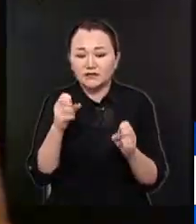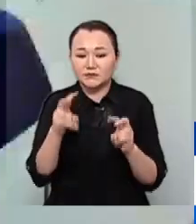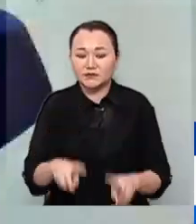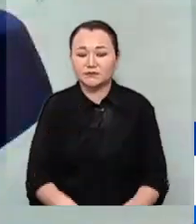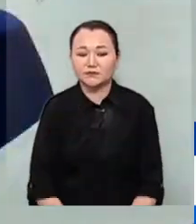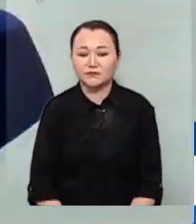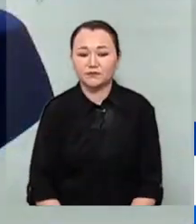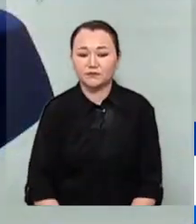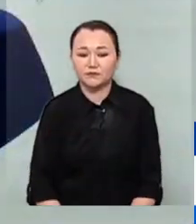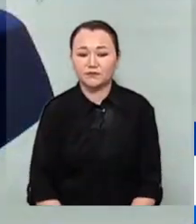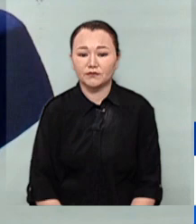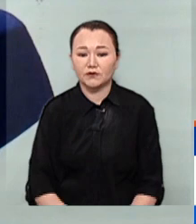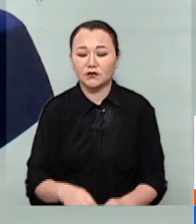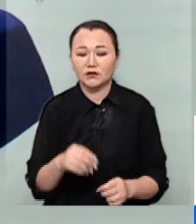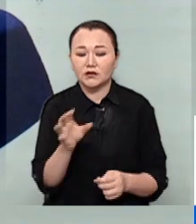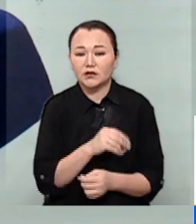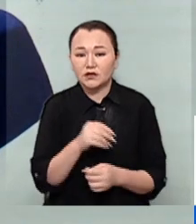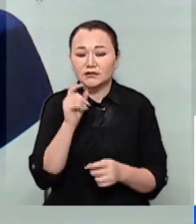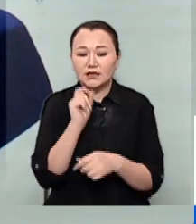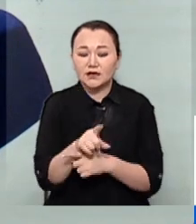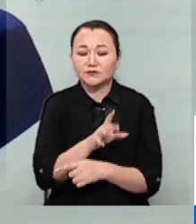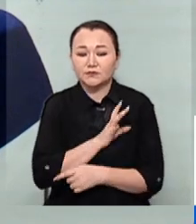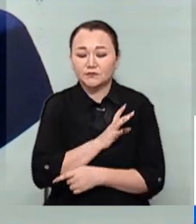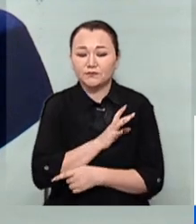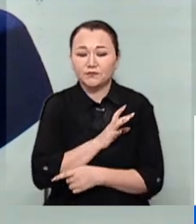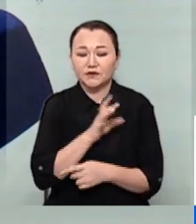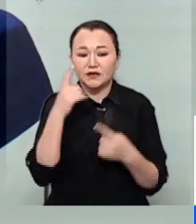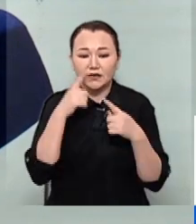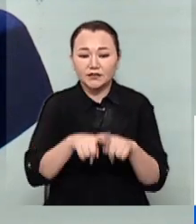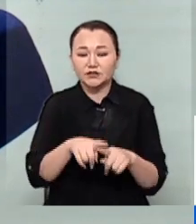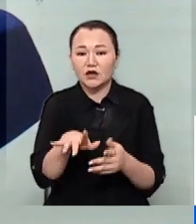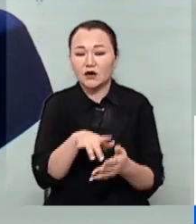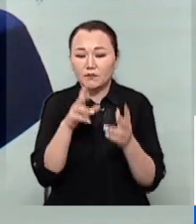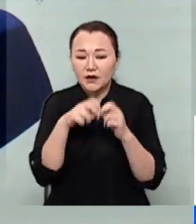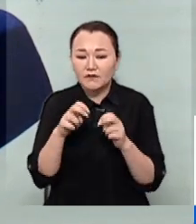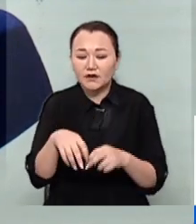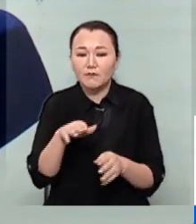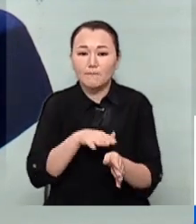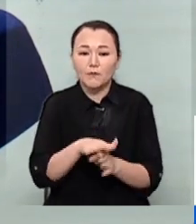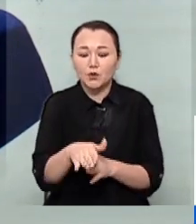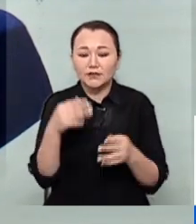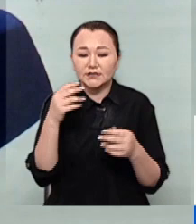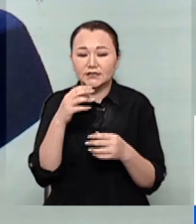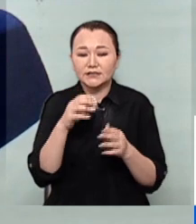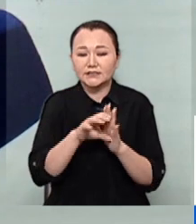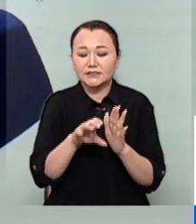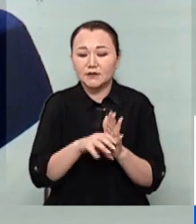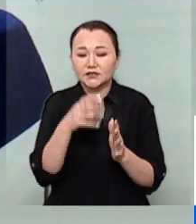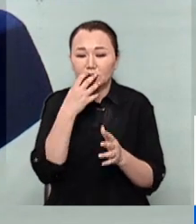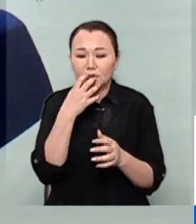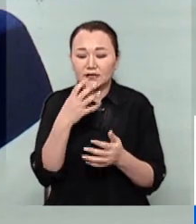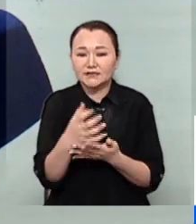специалисты. Акционеры Экибастуз Теплоэнерго заказали технический аудит полный системы теплоснабжения.